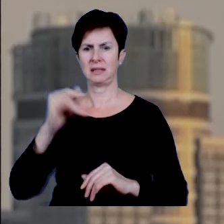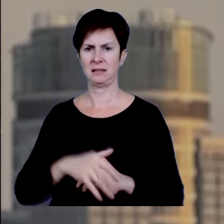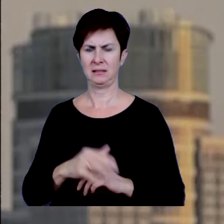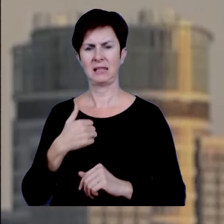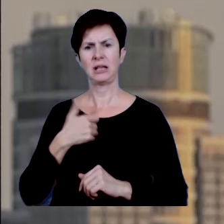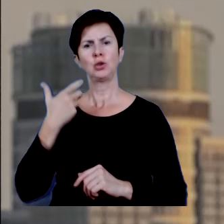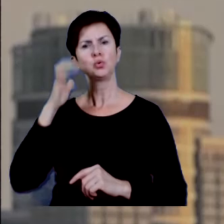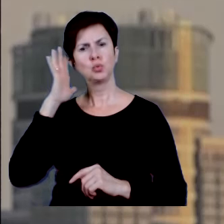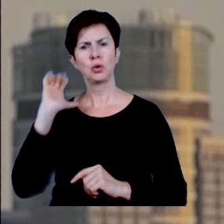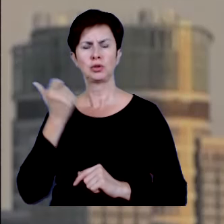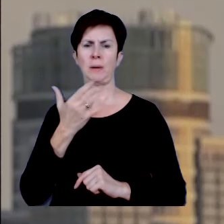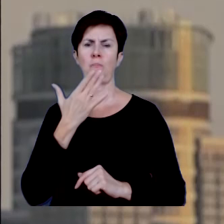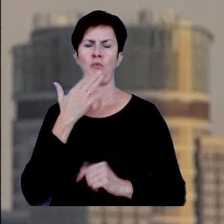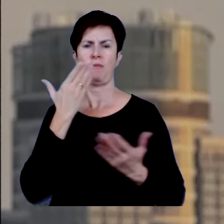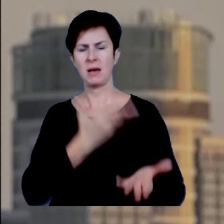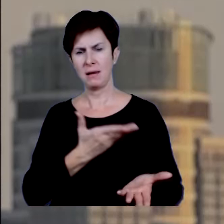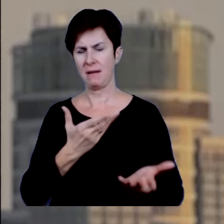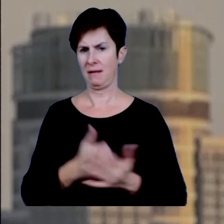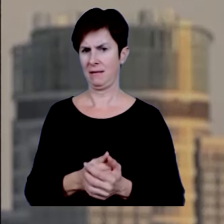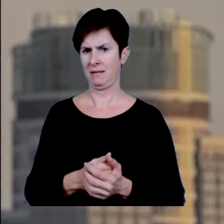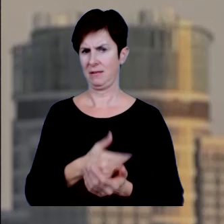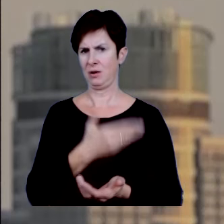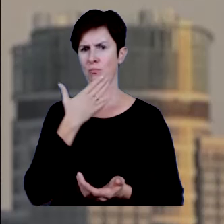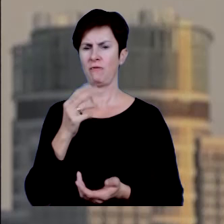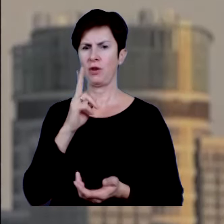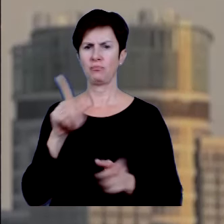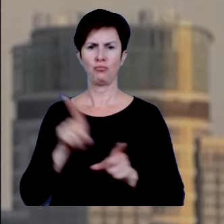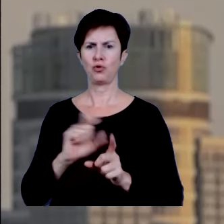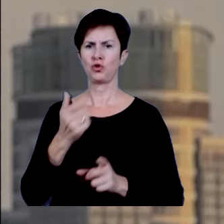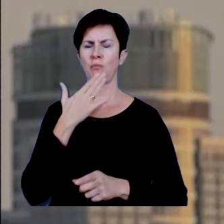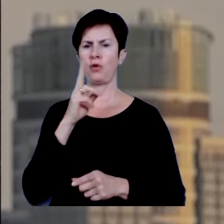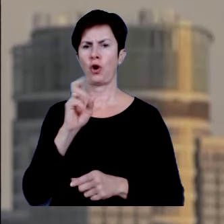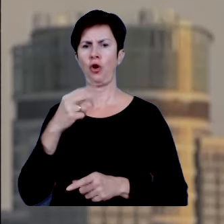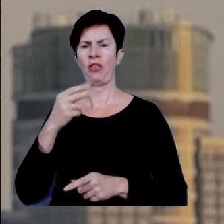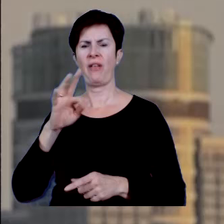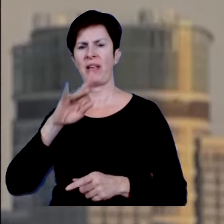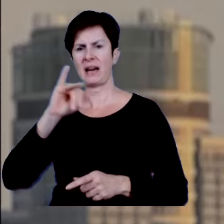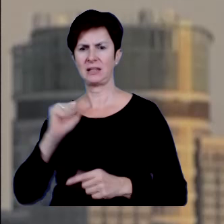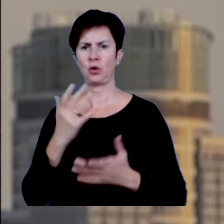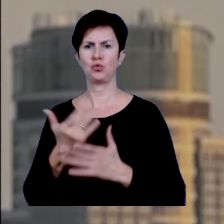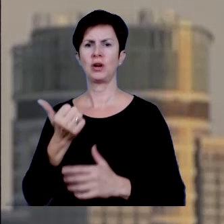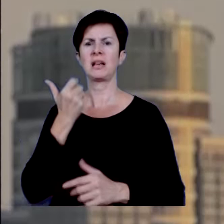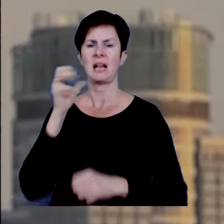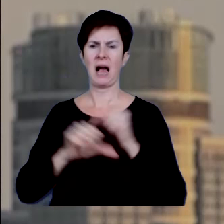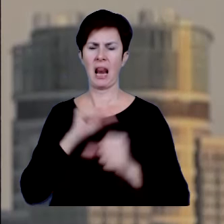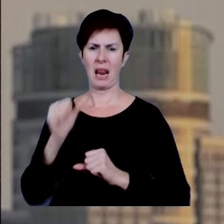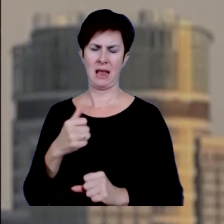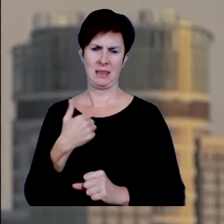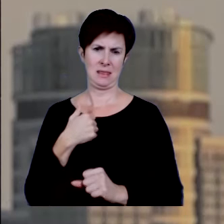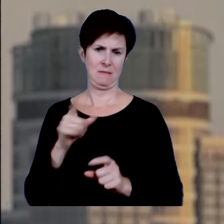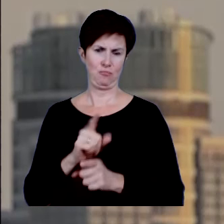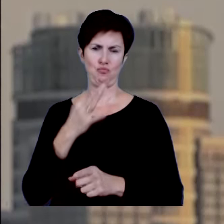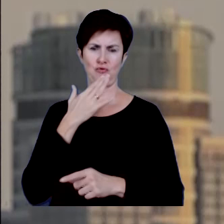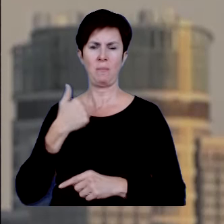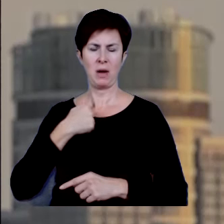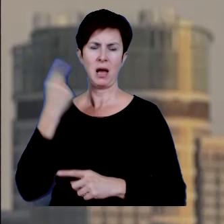chwilą powiedział, to pan mówił Konfederacją. Tym, o czym mówiliśmy od kilku lat, przed czym przestrzegaliśmy